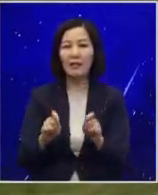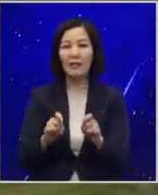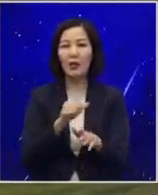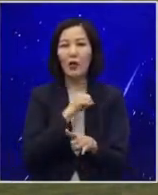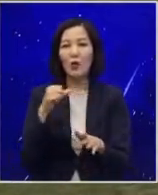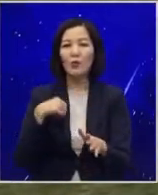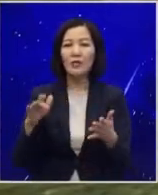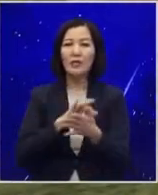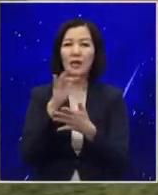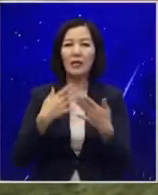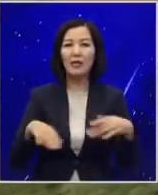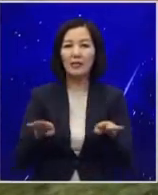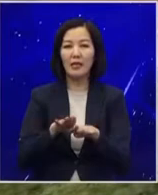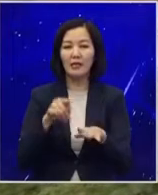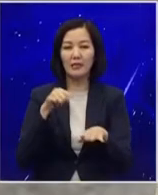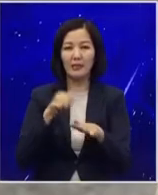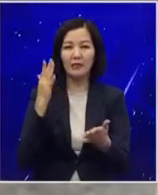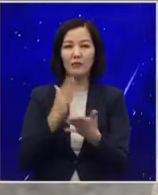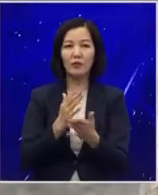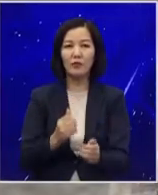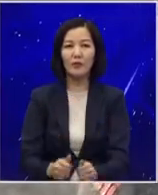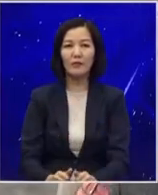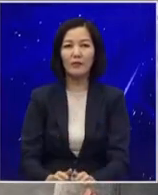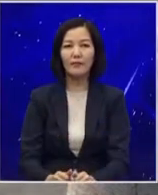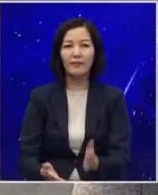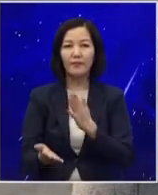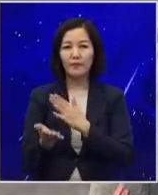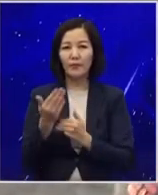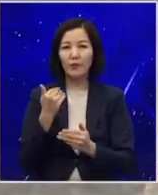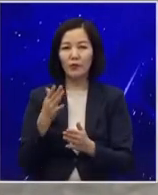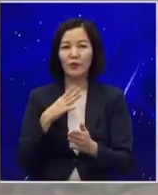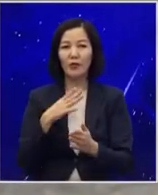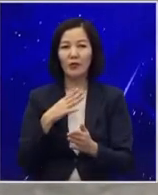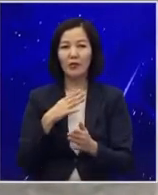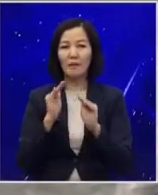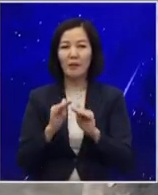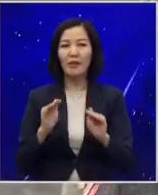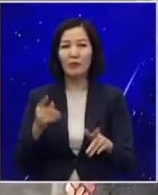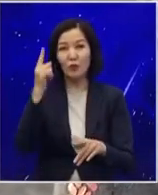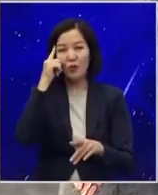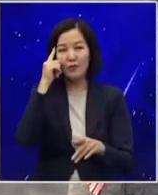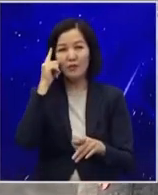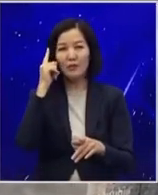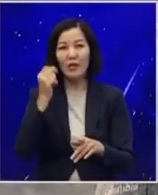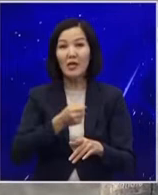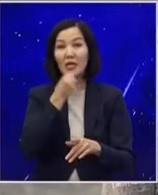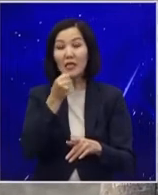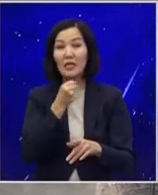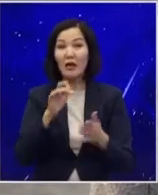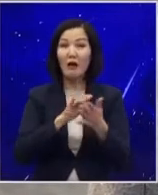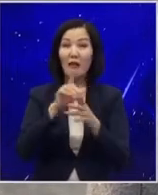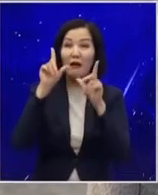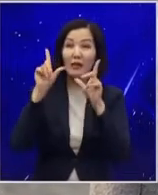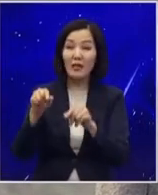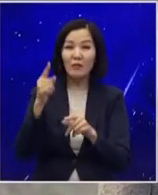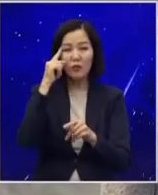өздерін қалалықтардай сезініп жүр. Бұрын өзіміз балалық кезімізді ойлайтымыз, ер жетіп кішкене қала жаққа қарай көшсеміз